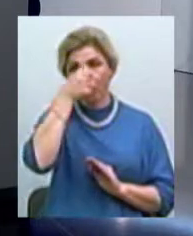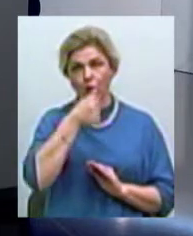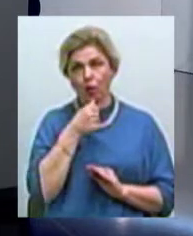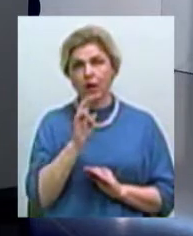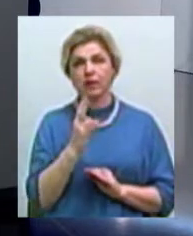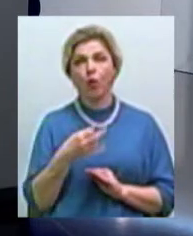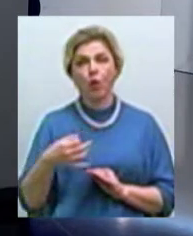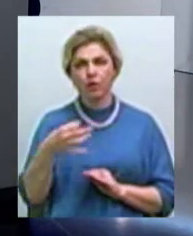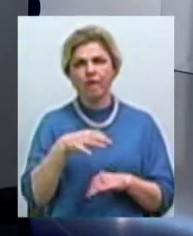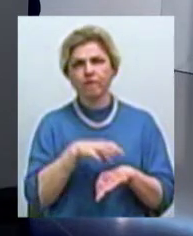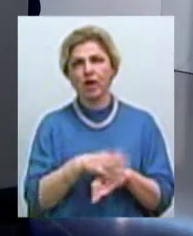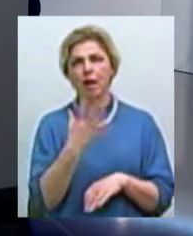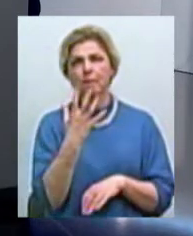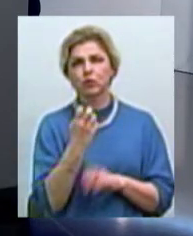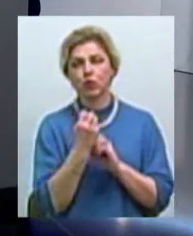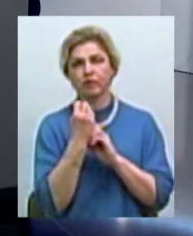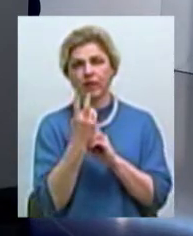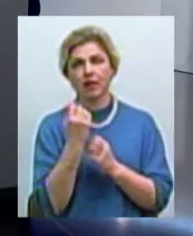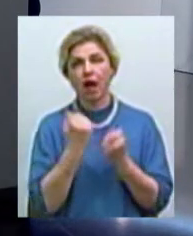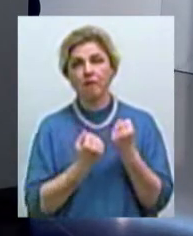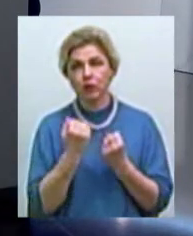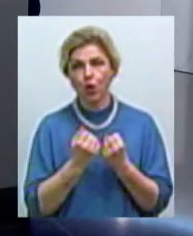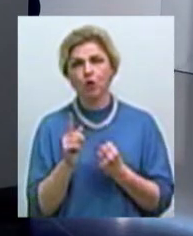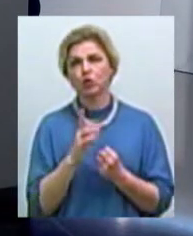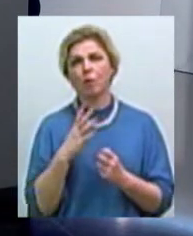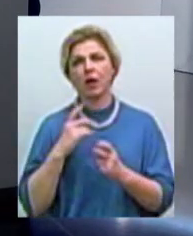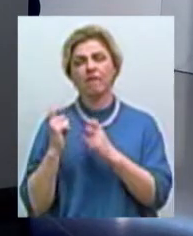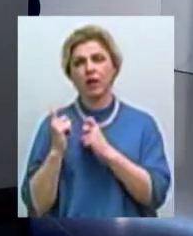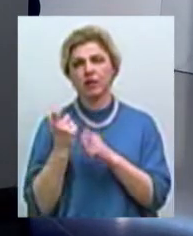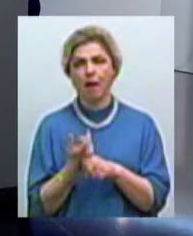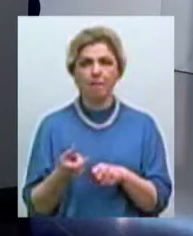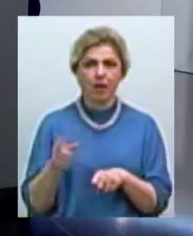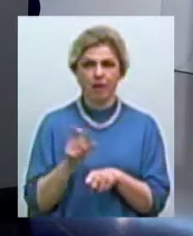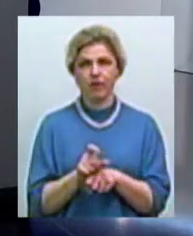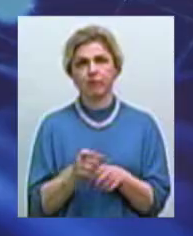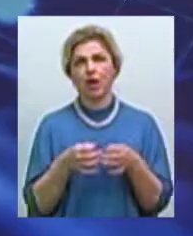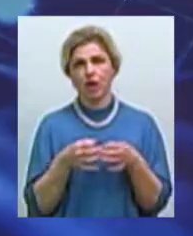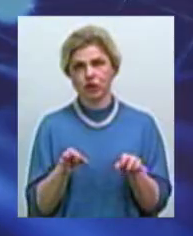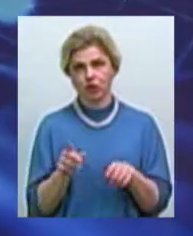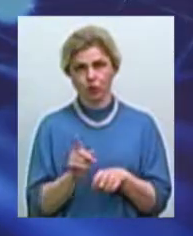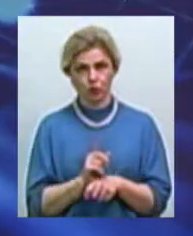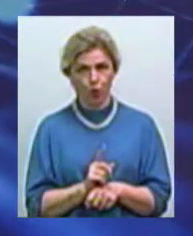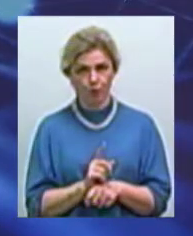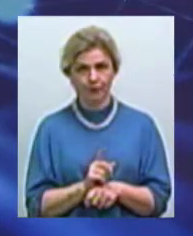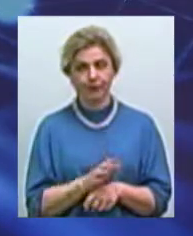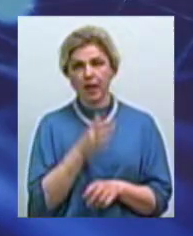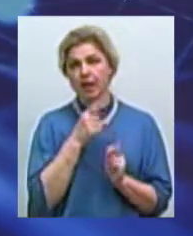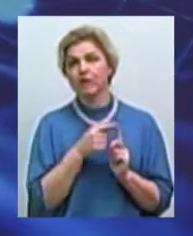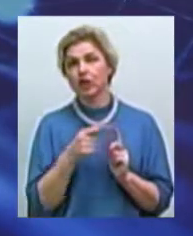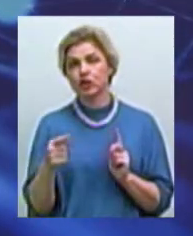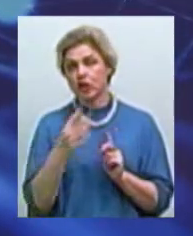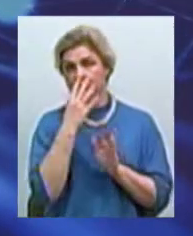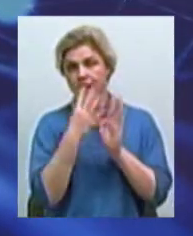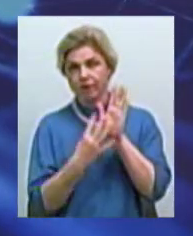виявили 512 авто, що перевозили вантаж з перевищенням допустимих норм. Впродовж 9